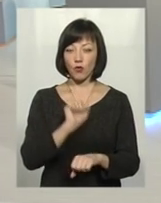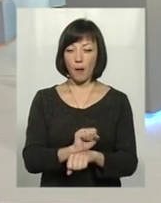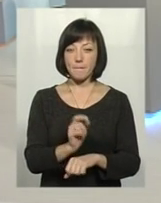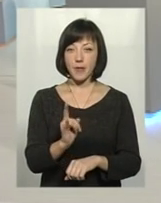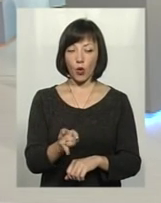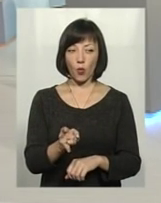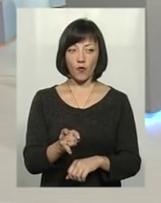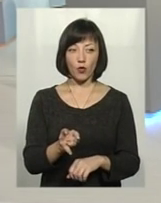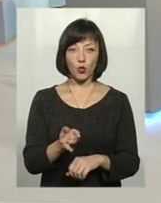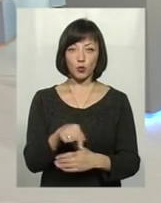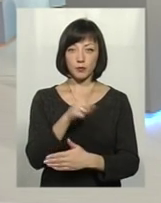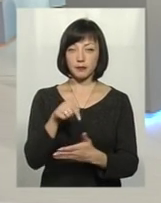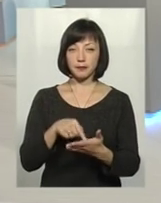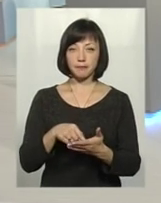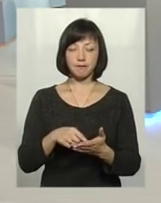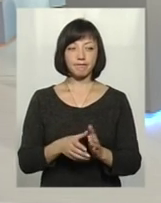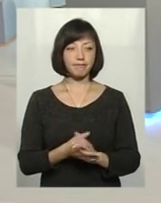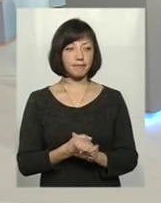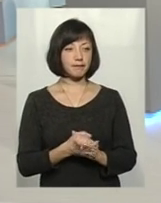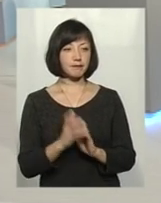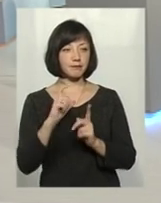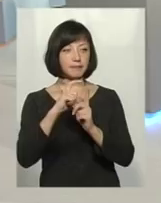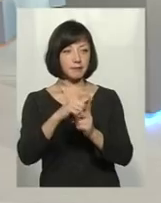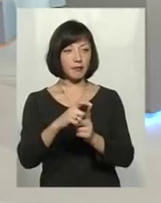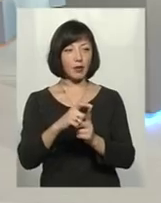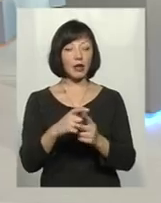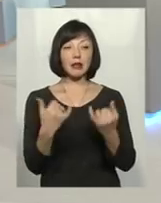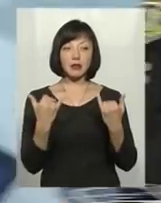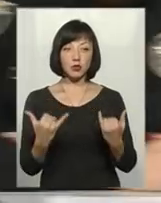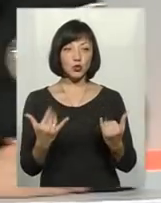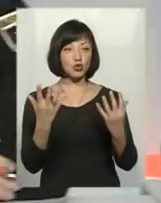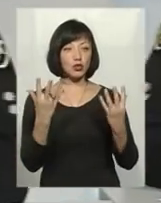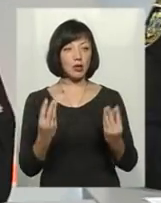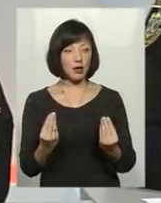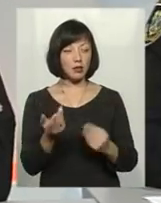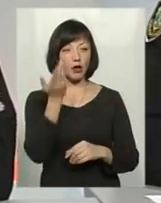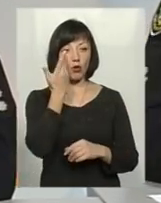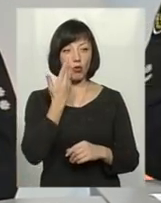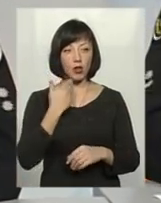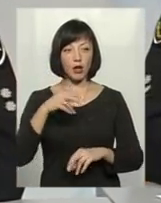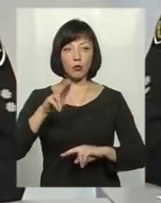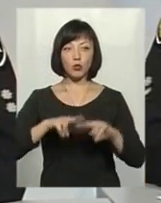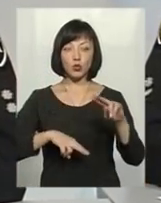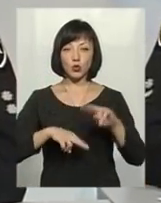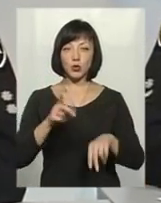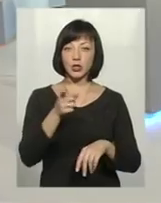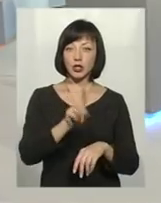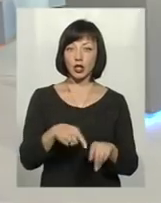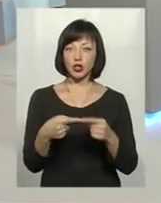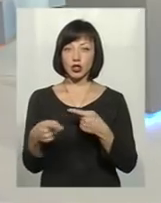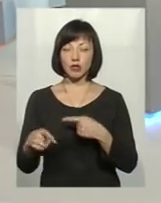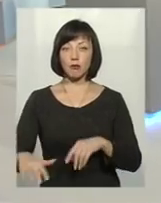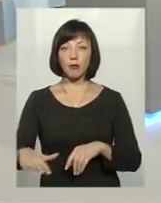парковку десь? Ну, на сьогоднішній день, коли будується те чи інше